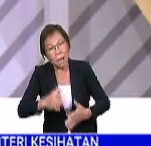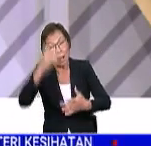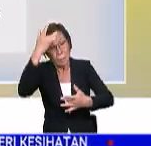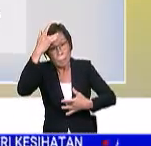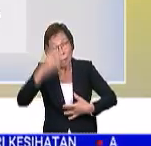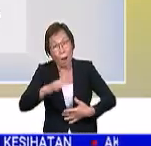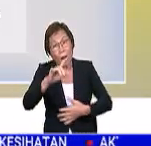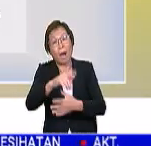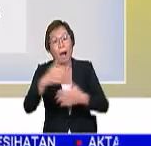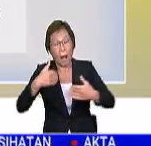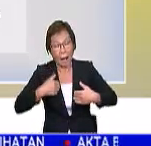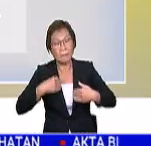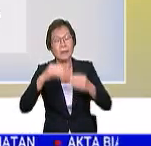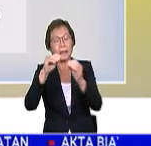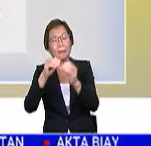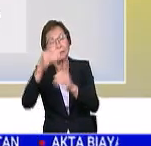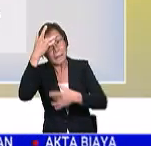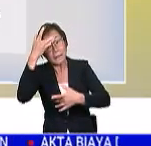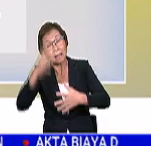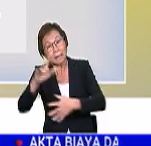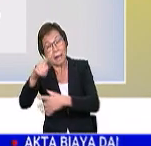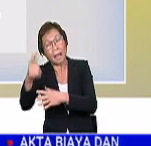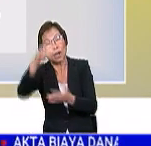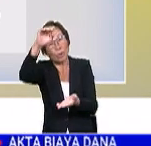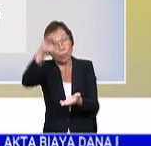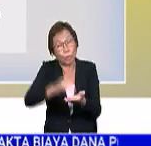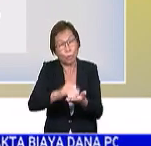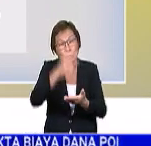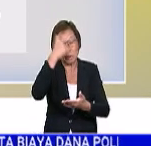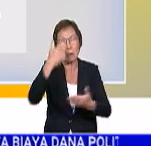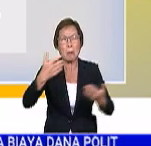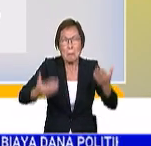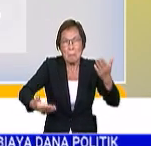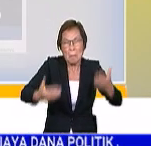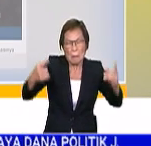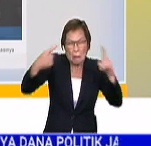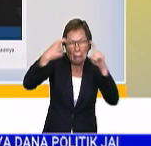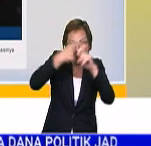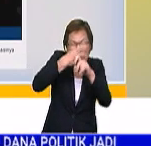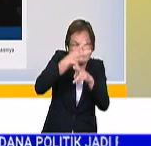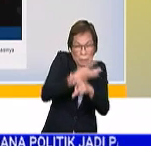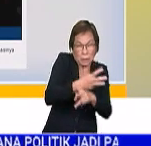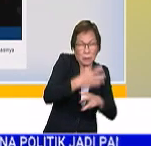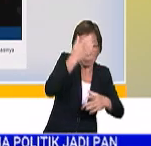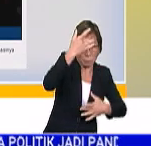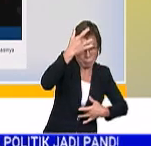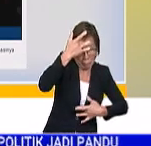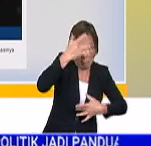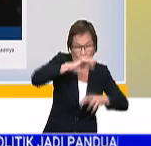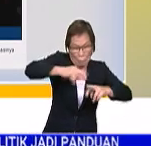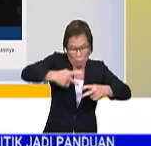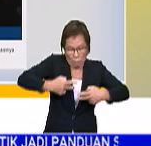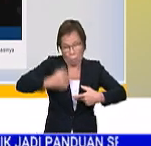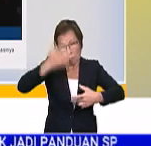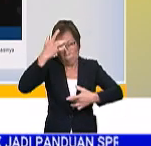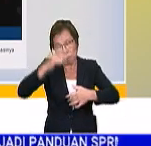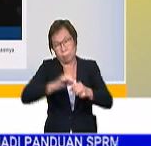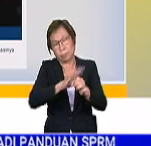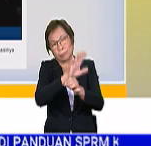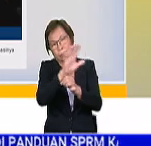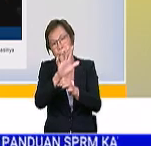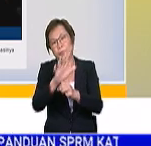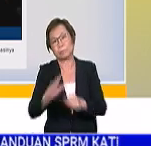negara. Ini memandangkan golongan tersebut berpotensi mengalami komplikasi kritikal sekiranya dijangkiti COVID-19.